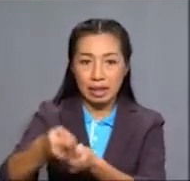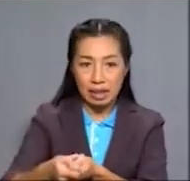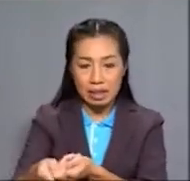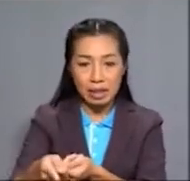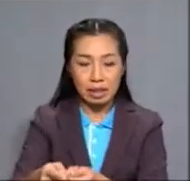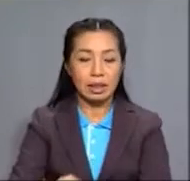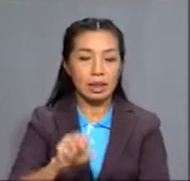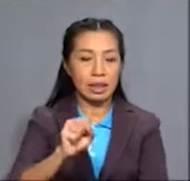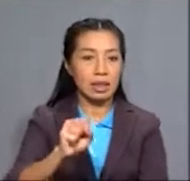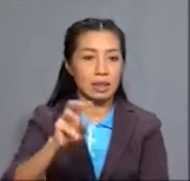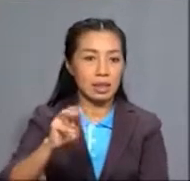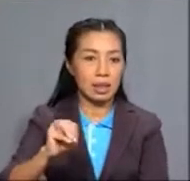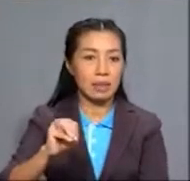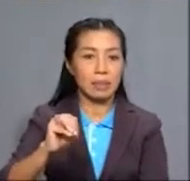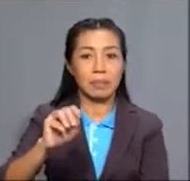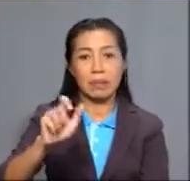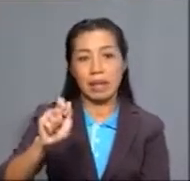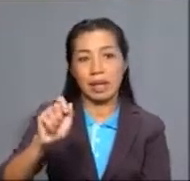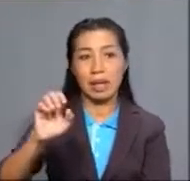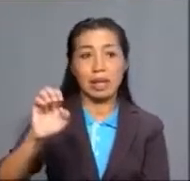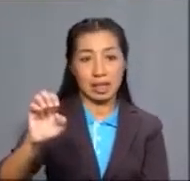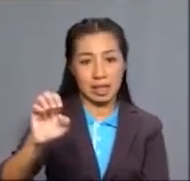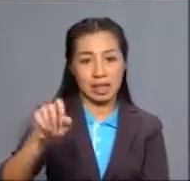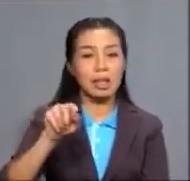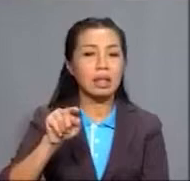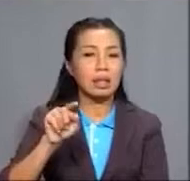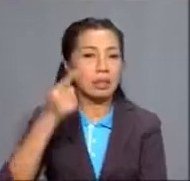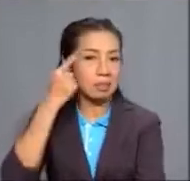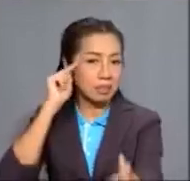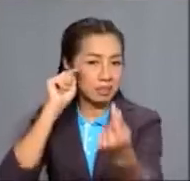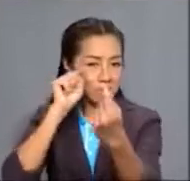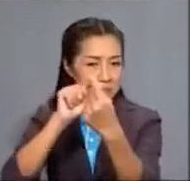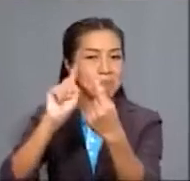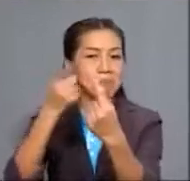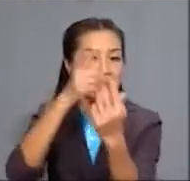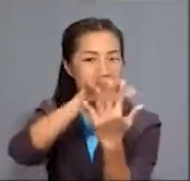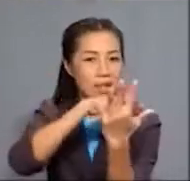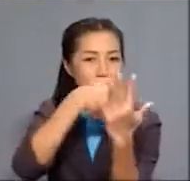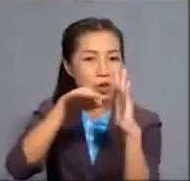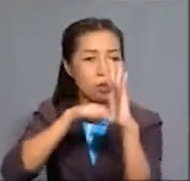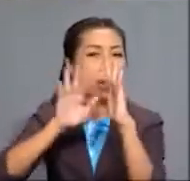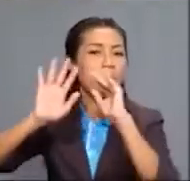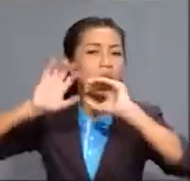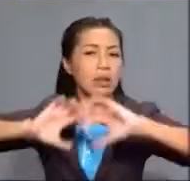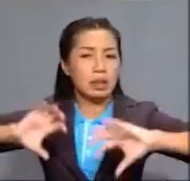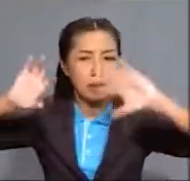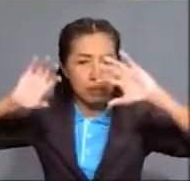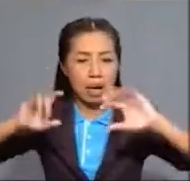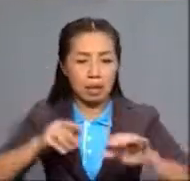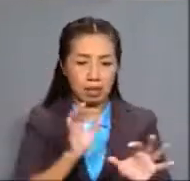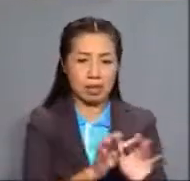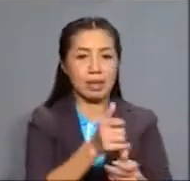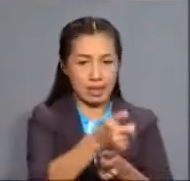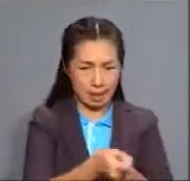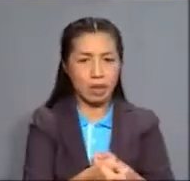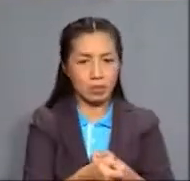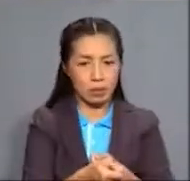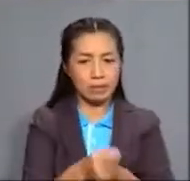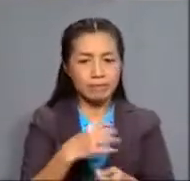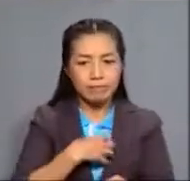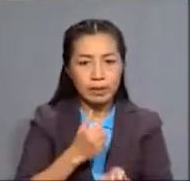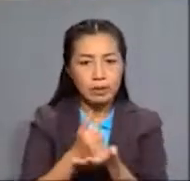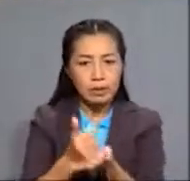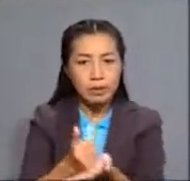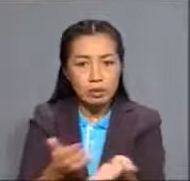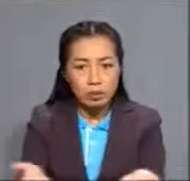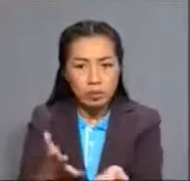า SMAE นะครับซึ่งเป็นเป้าหมายใหม่เป็นนโยบายของทางรัฐบาลแล้วก็ทางธนาคารที่ต้องการให้เกษ